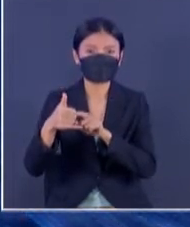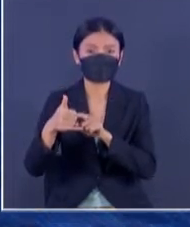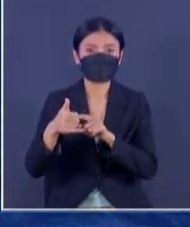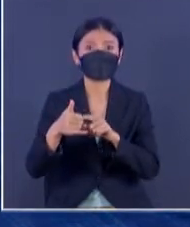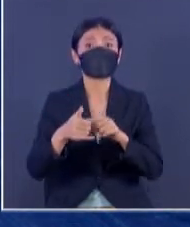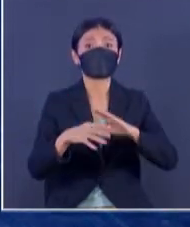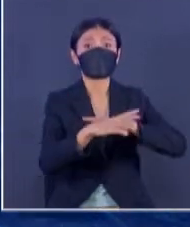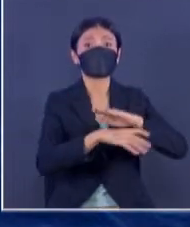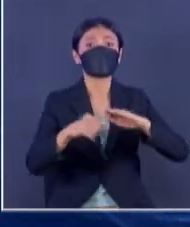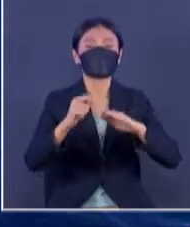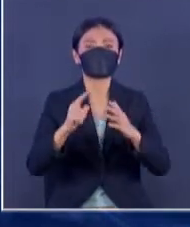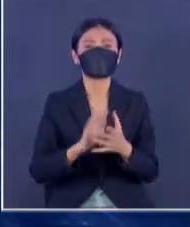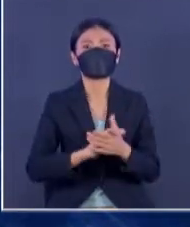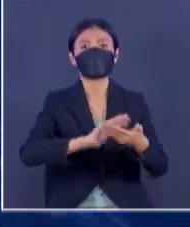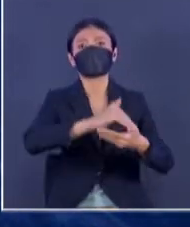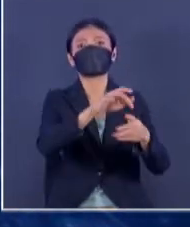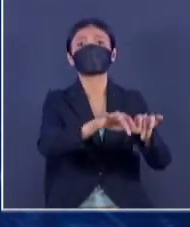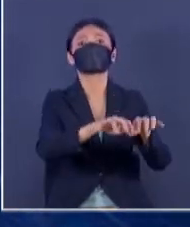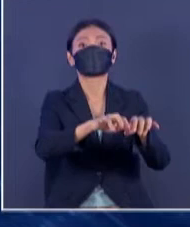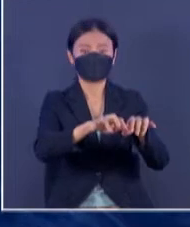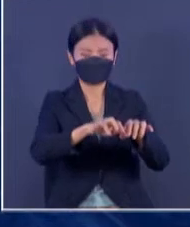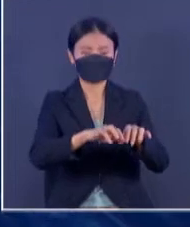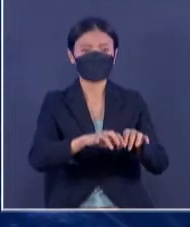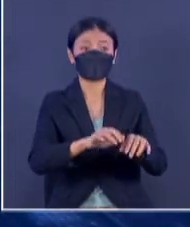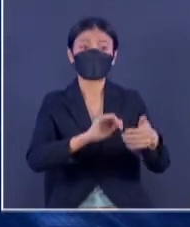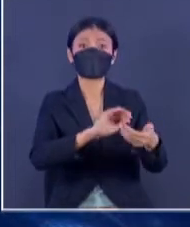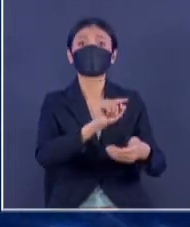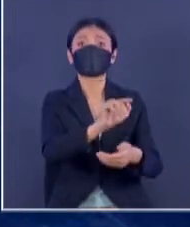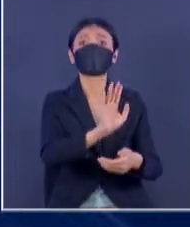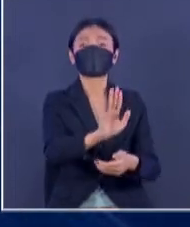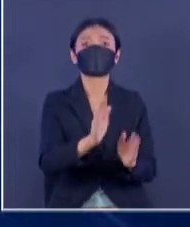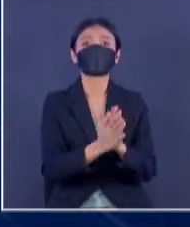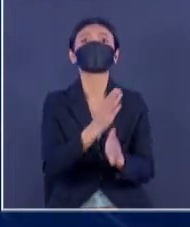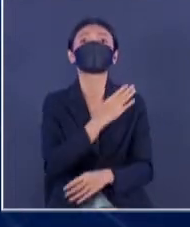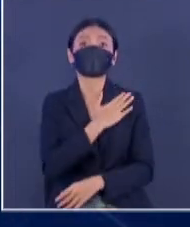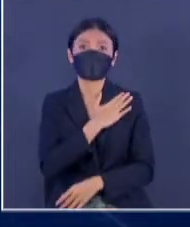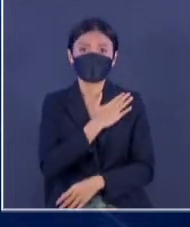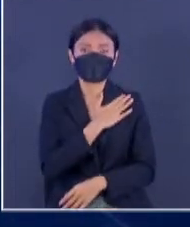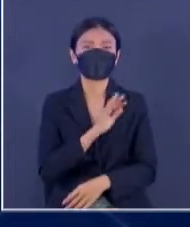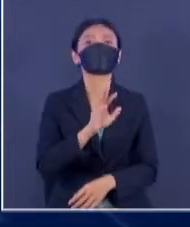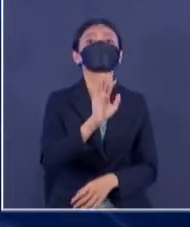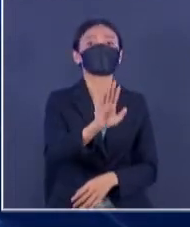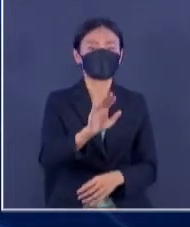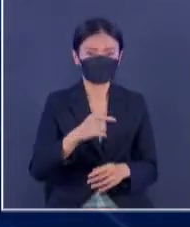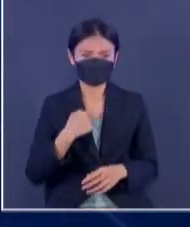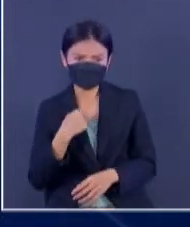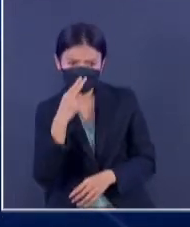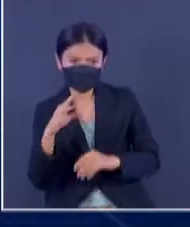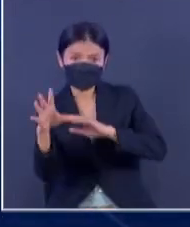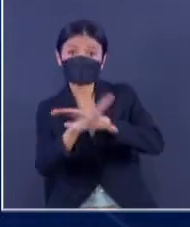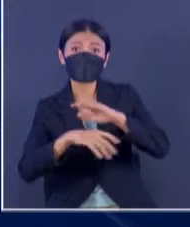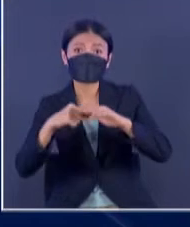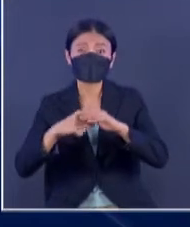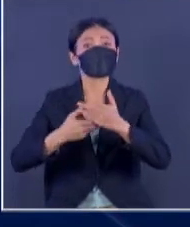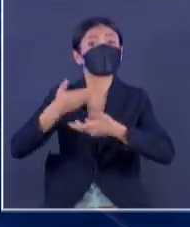พุทธบาทภูมโนรมมาขายนะคะที่ร้าน JIB แต่พนักงานเขาสังเกตเห็นความผิดปกติ